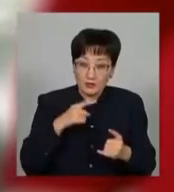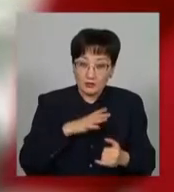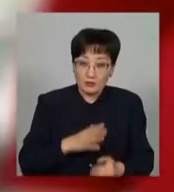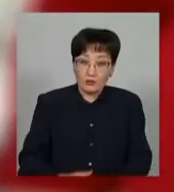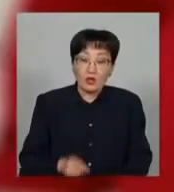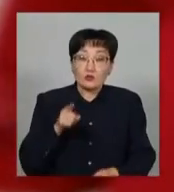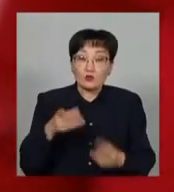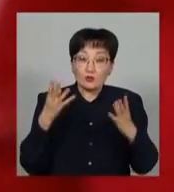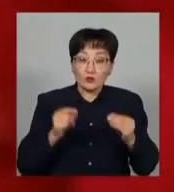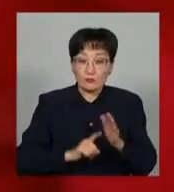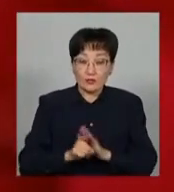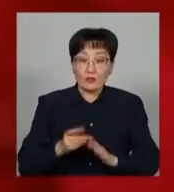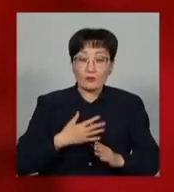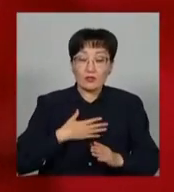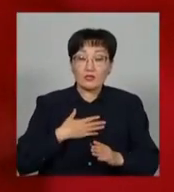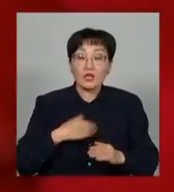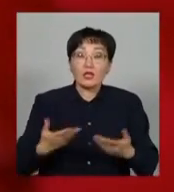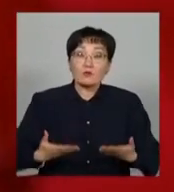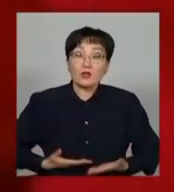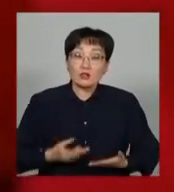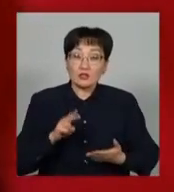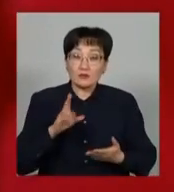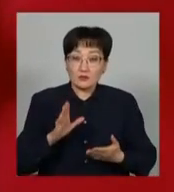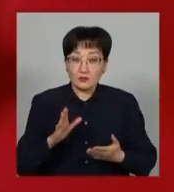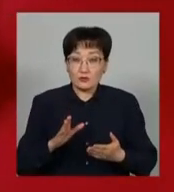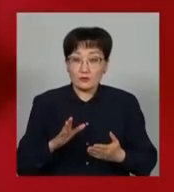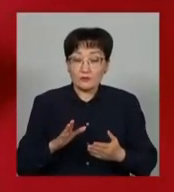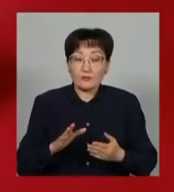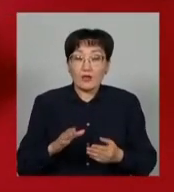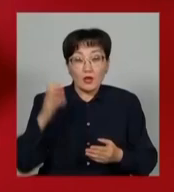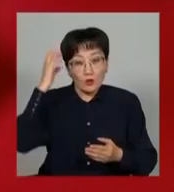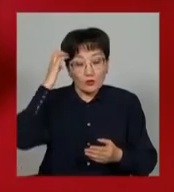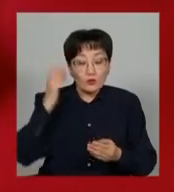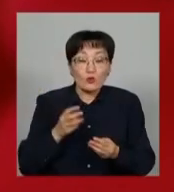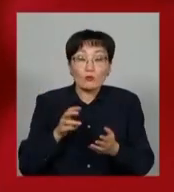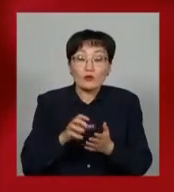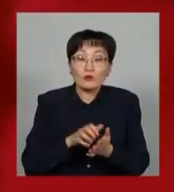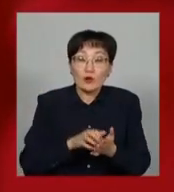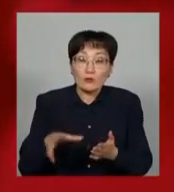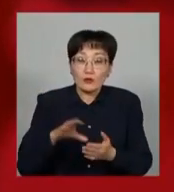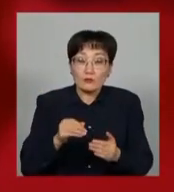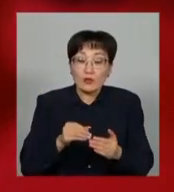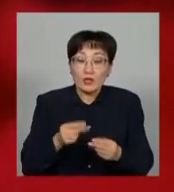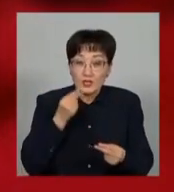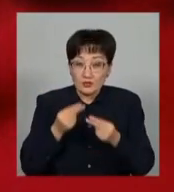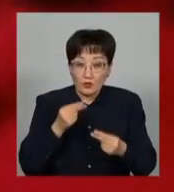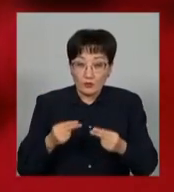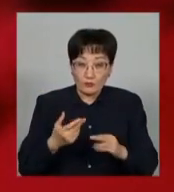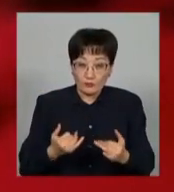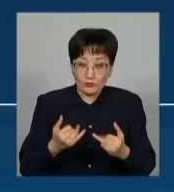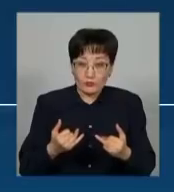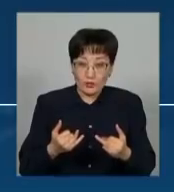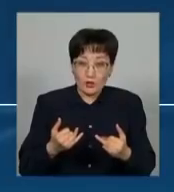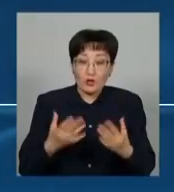Сол күннен бастап менің тұратын пәтерім, отын көмірім, азық түлігім барлығы осы күнге дейін тегін